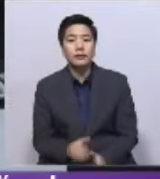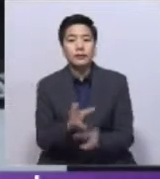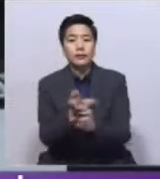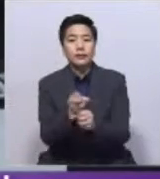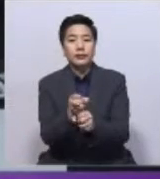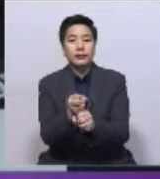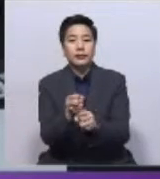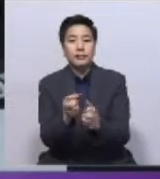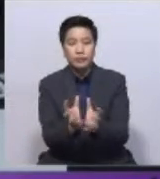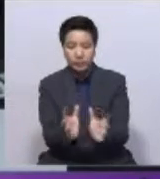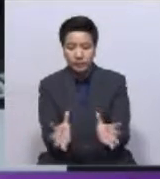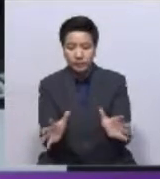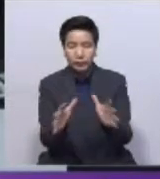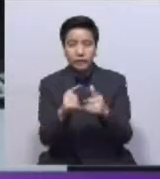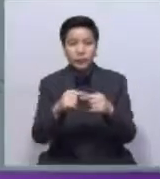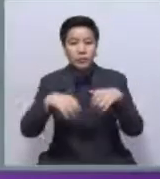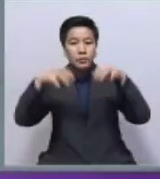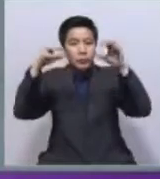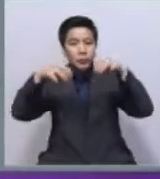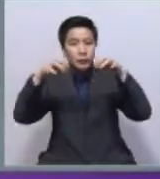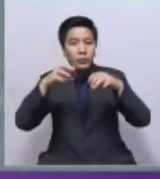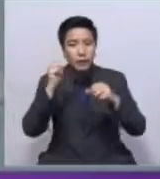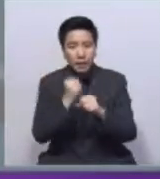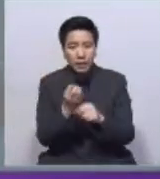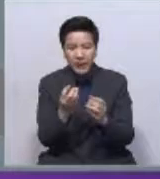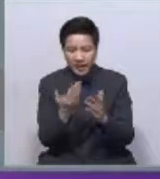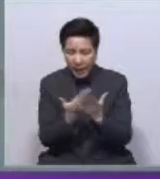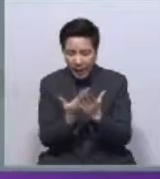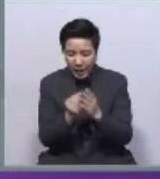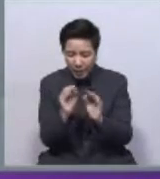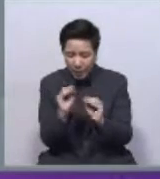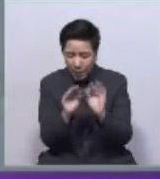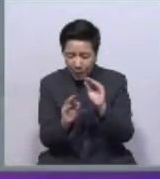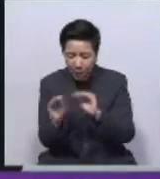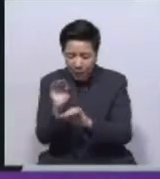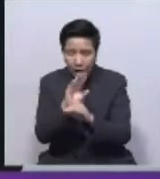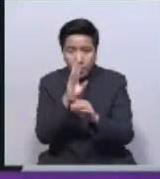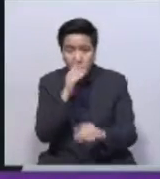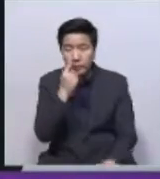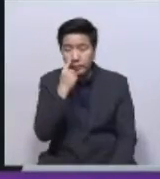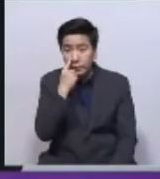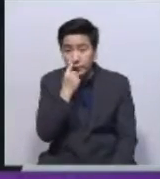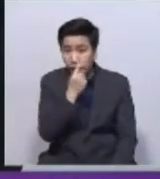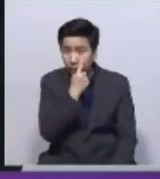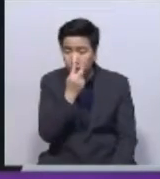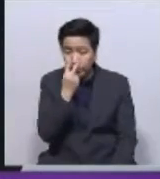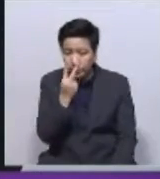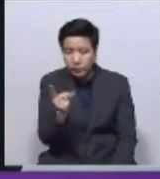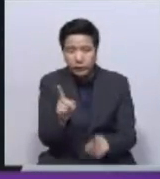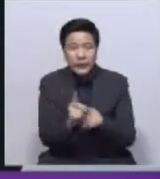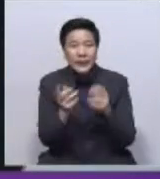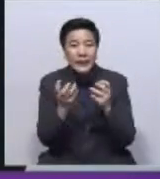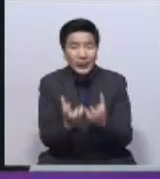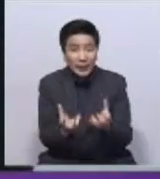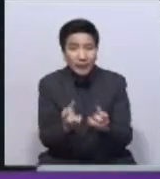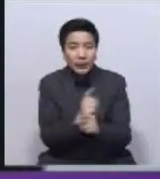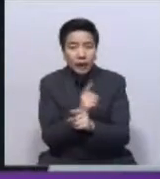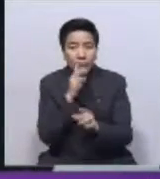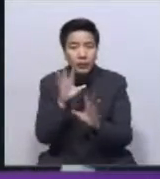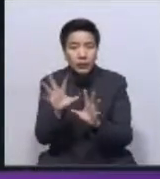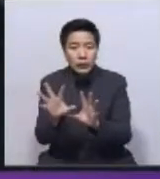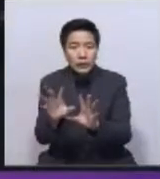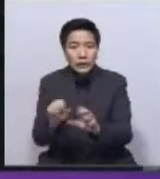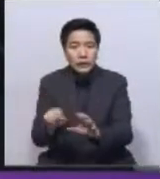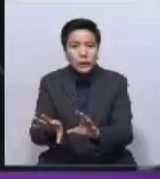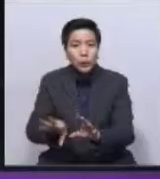โดยประติมากรรมแบบลอยตัวฝนหลวงซึ่งทำจากโลหะสีเงินวาวหากมองด้วยสายตาจะเหมือนแท่งเหล็กธรรมดาเมื่อสัม